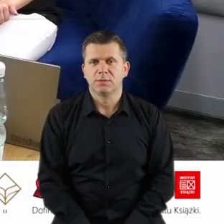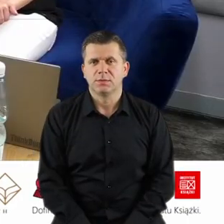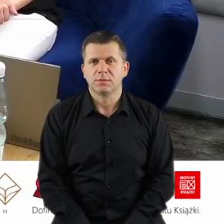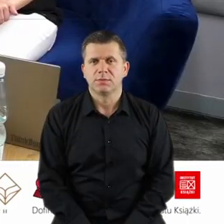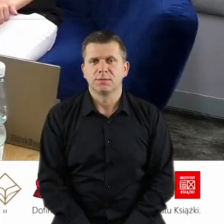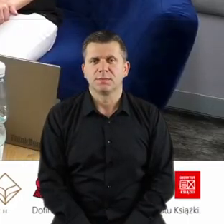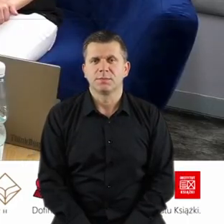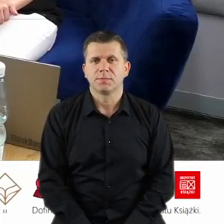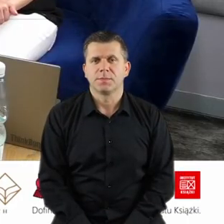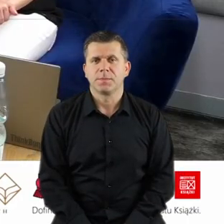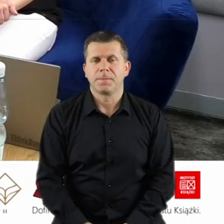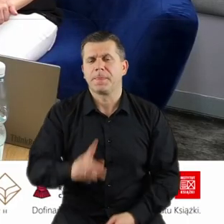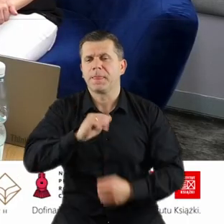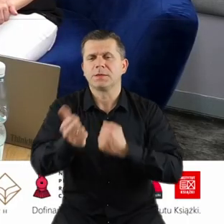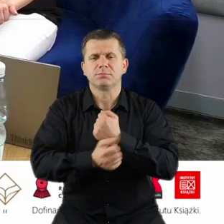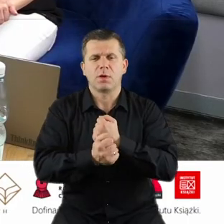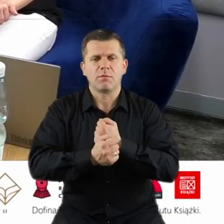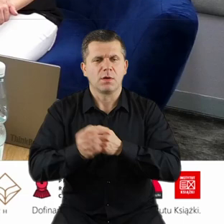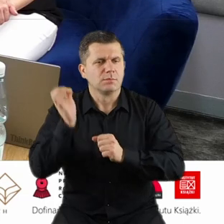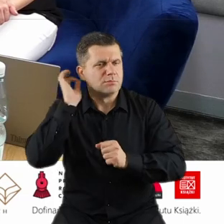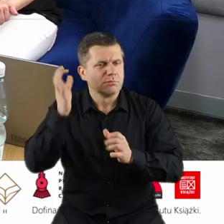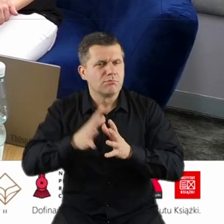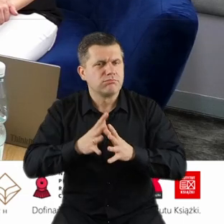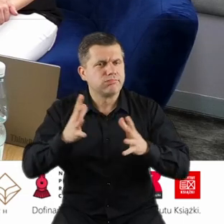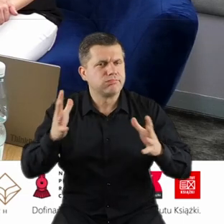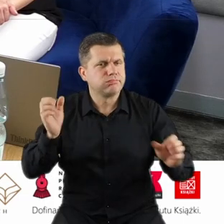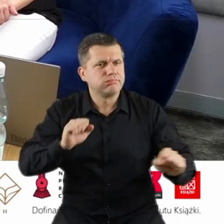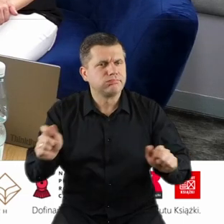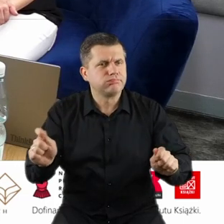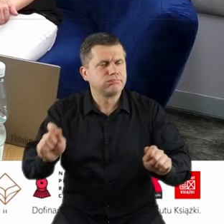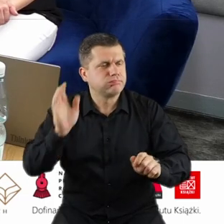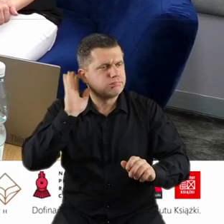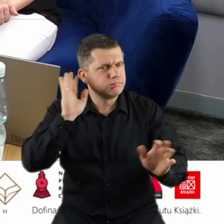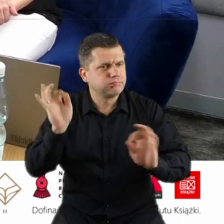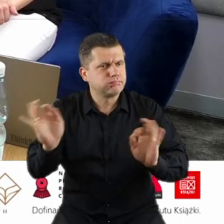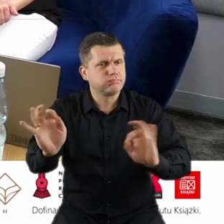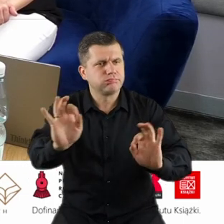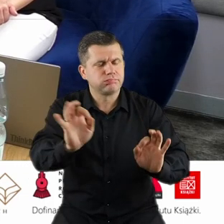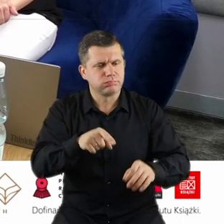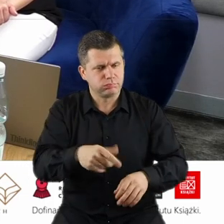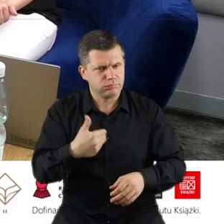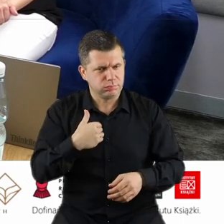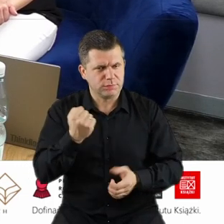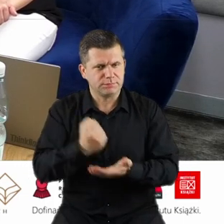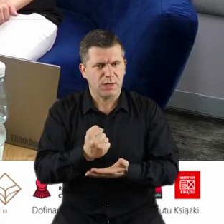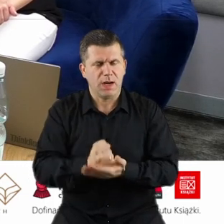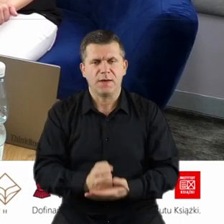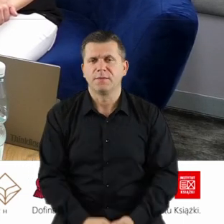a dwa, że ze względu jakby na skalę tego, co się stało, była też poruszająca.